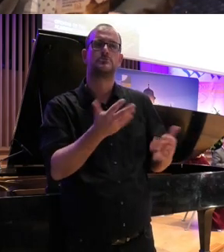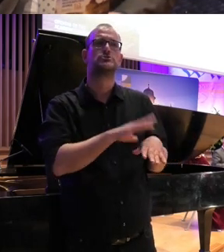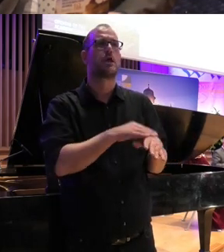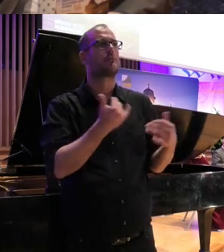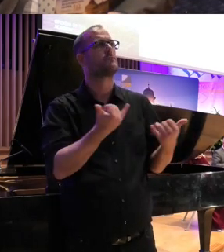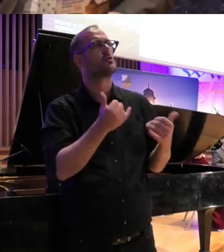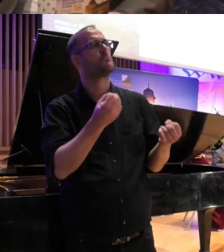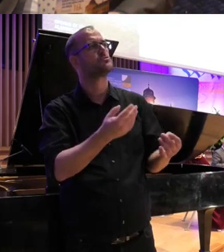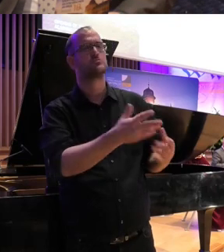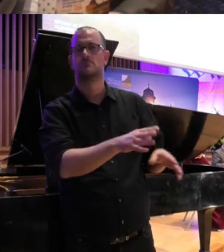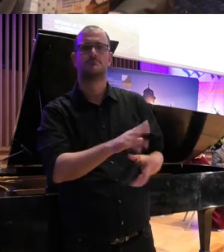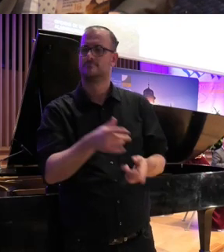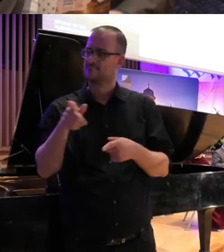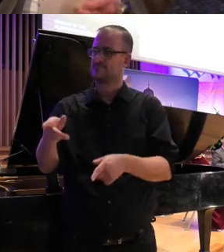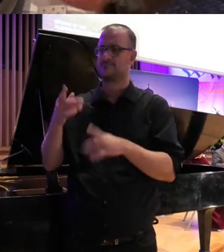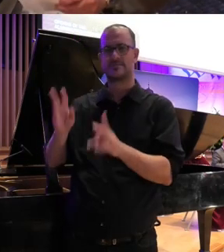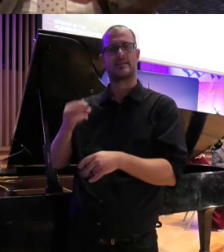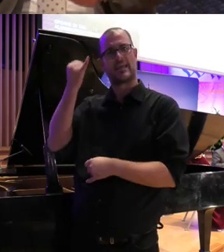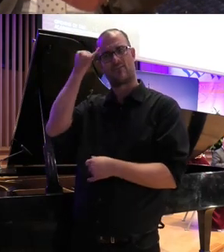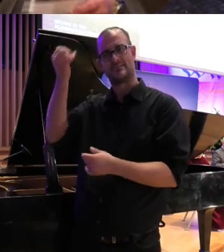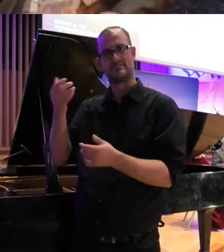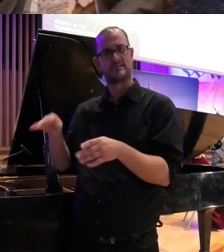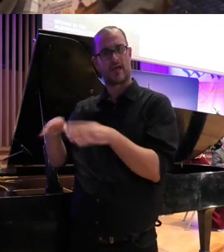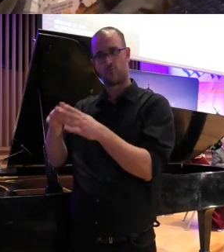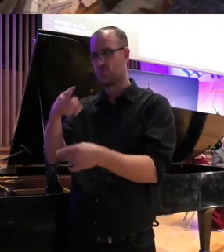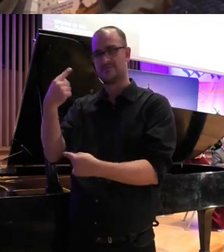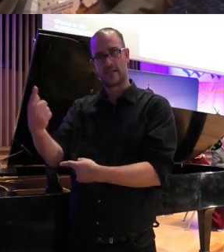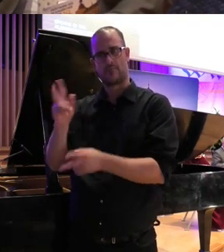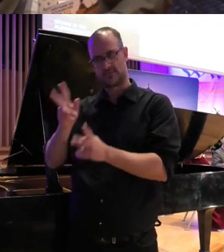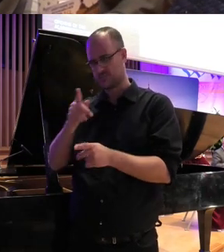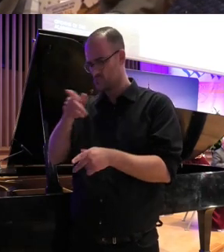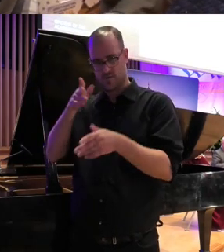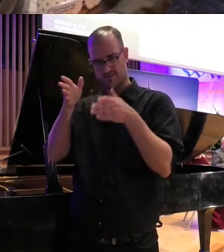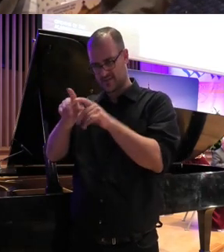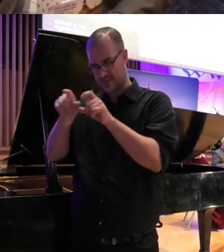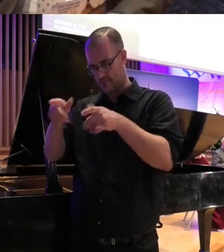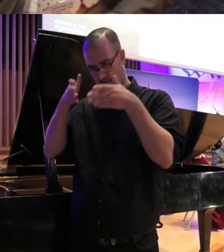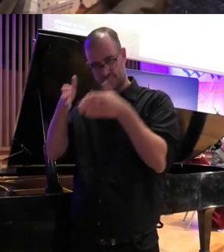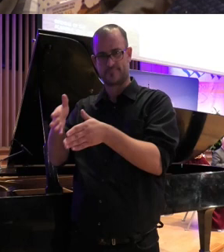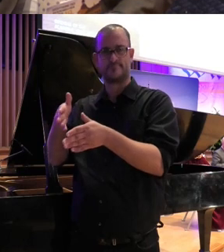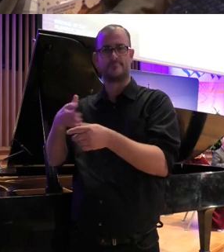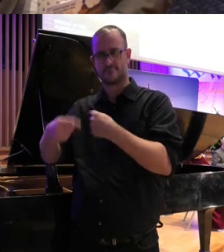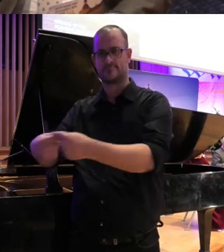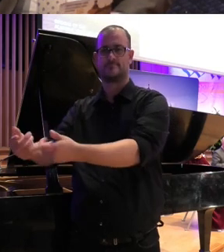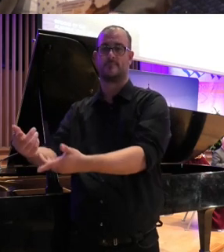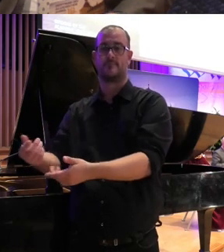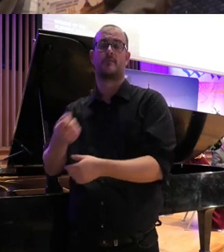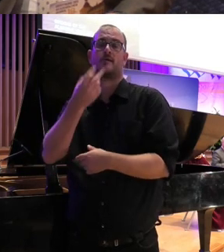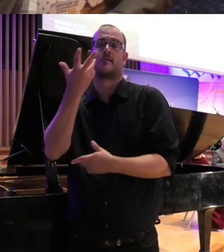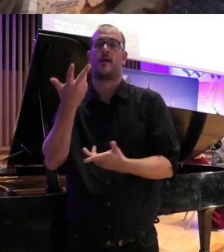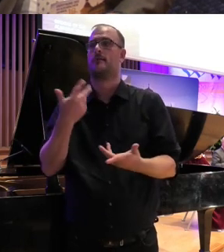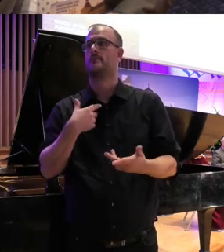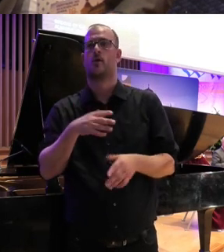passiert, sondern hat eben eine Innovationsagentur, die das ganz konkret angeht. Aber klar ist, dass diese Mittel nicht auf Kosten